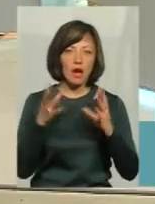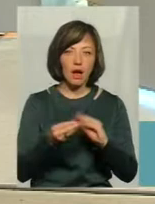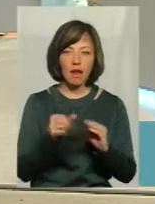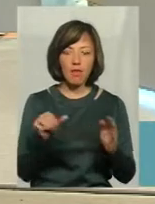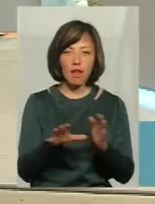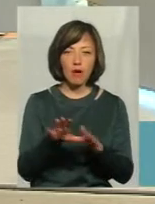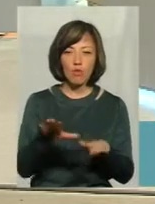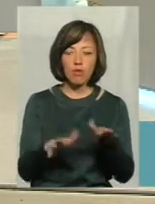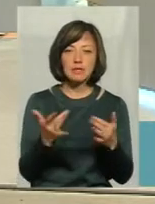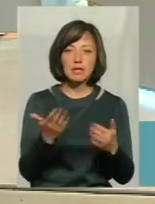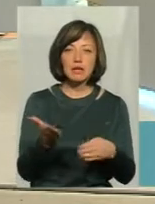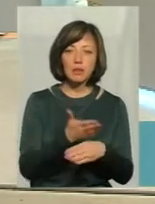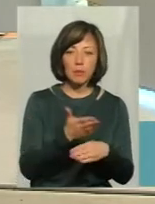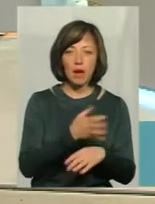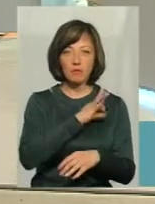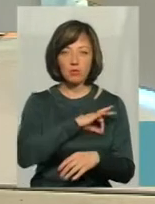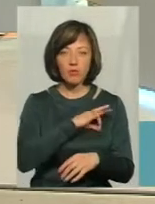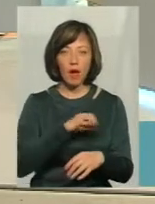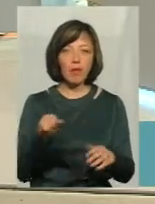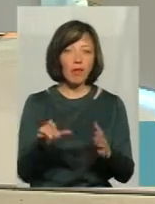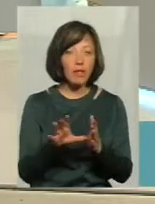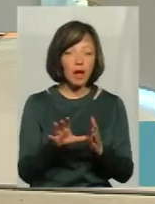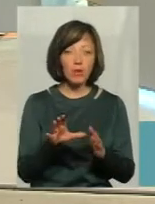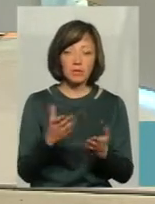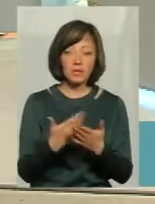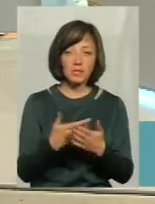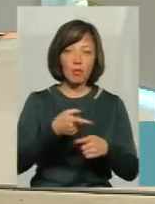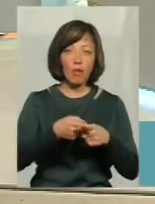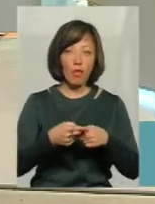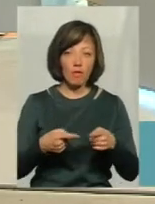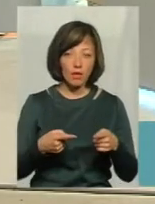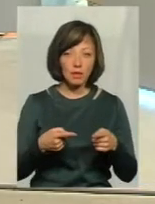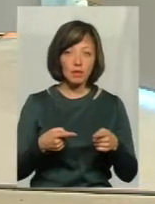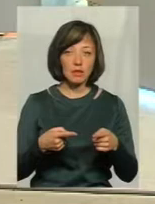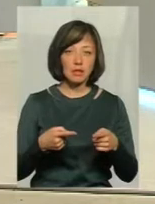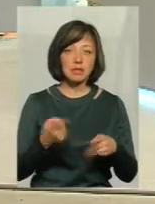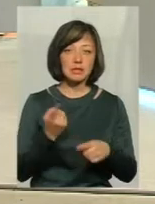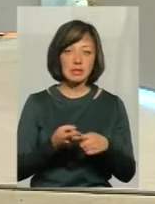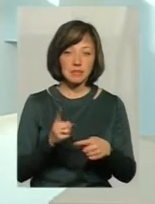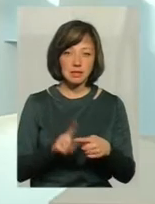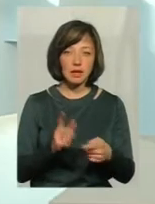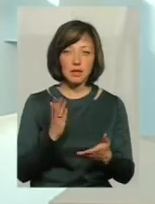енергобаланс, скільки ми виробляємо, споживаємо енергії, то близько половини, там, найбільше, це є